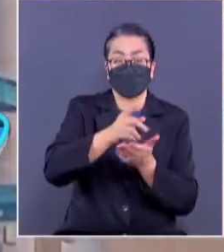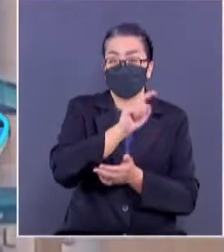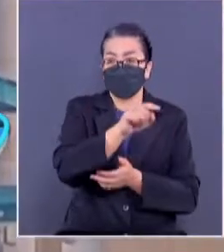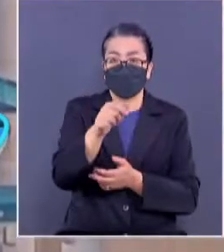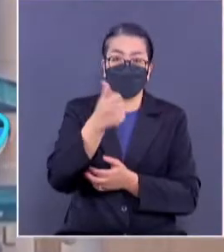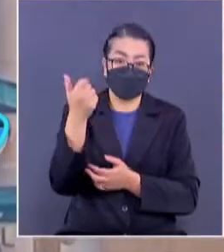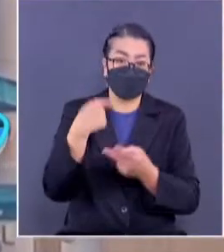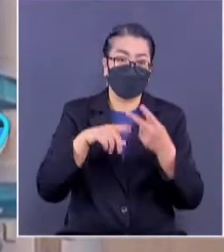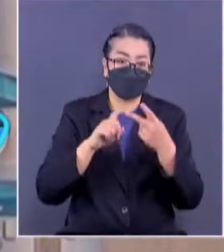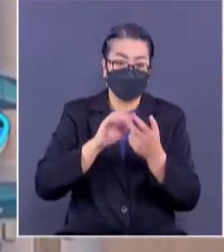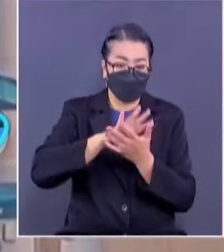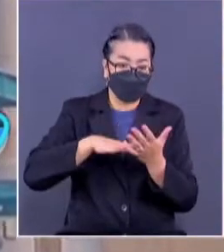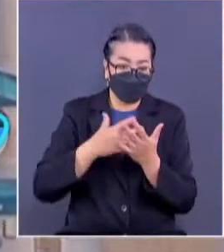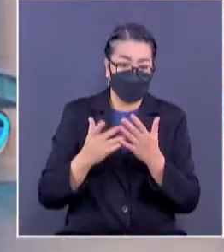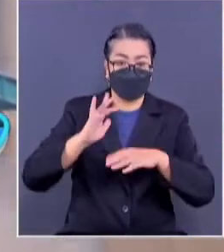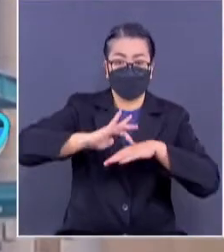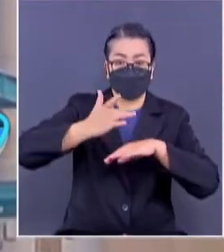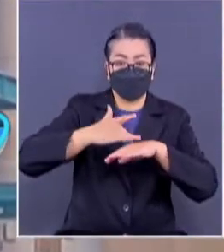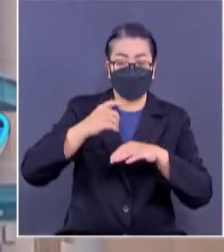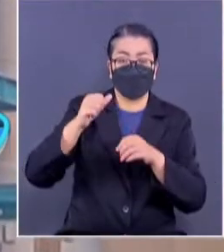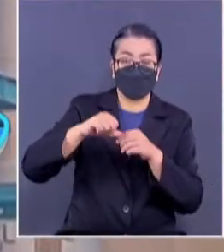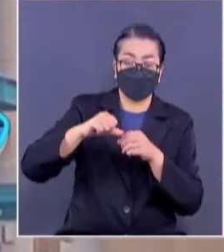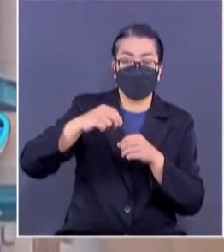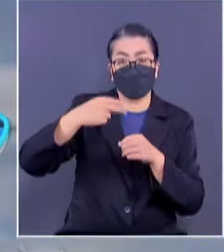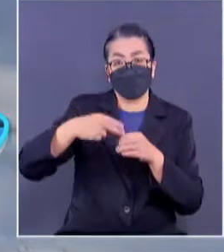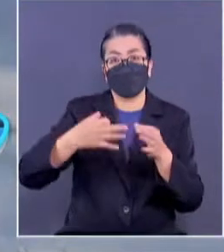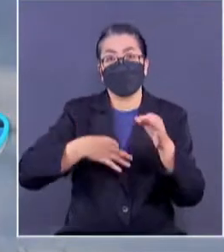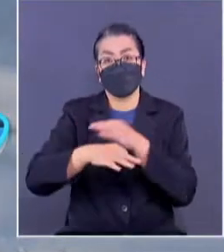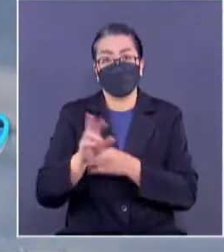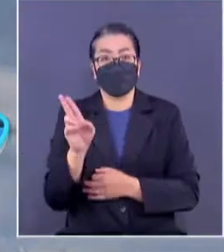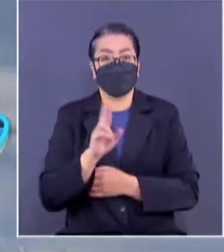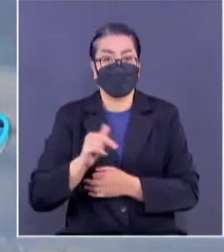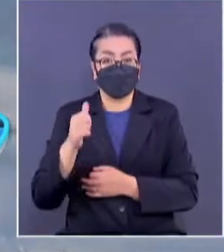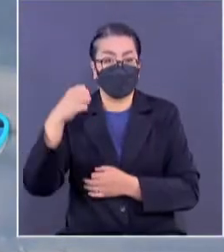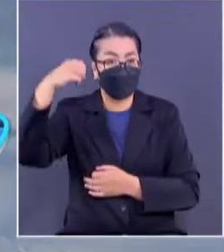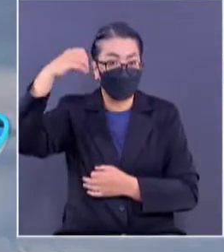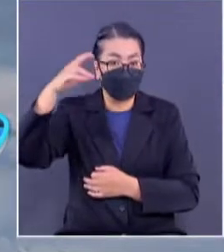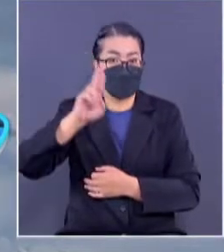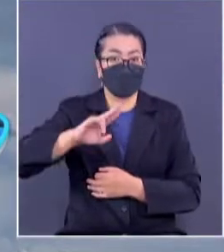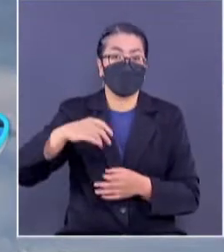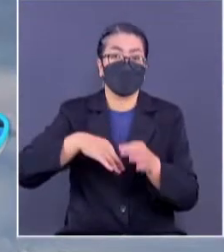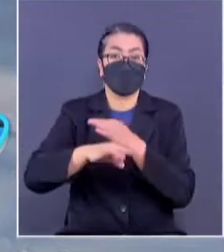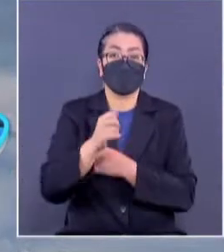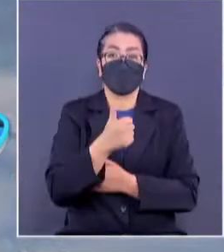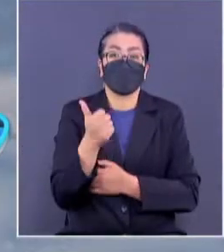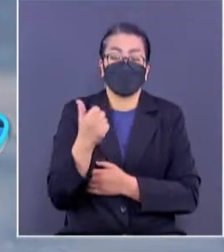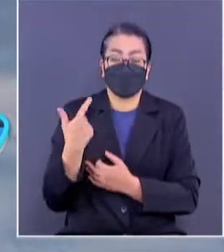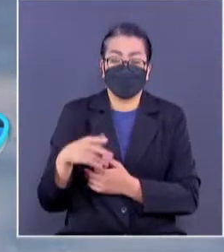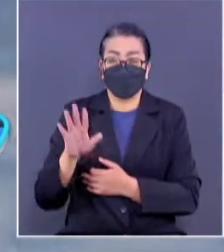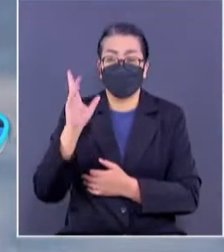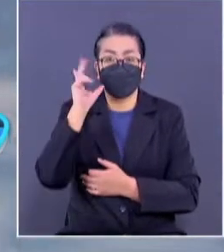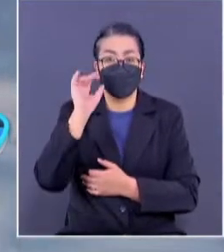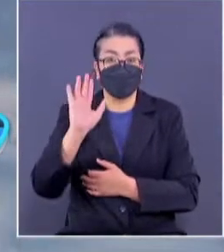ให้มีแผนที่เร็วขึ้นกว่าเดิมนะครับนี่คือสิ่งที่เกิดขึ้นส่วนแรงคราวของสหรัฐอเมริกาครับ